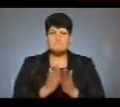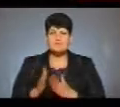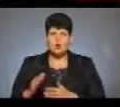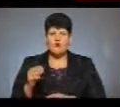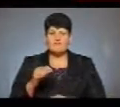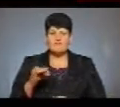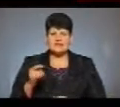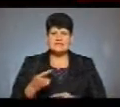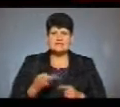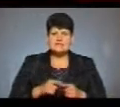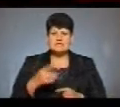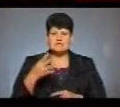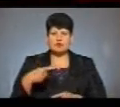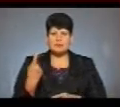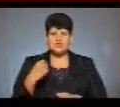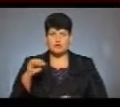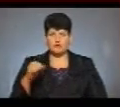41-й рекорд в обласному центрі.